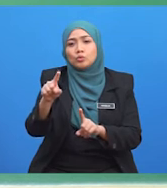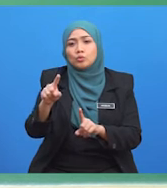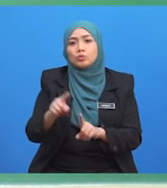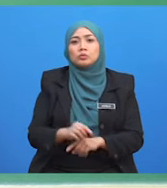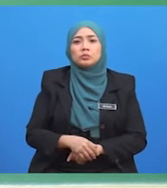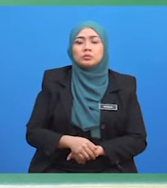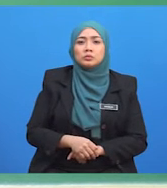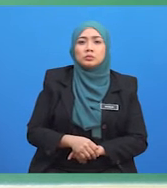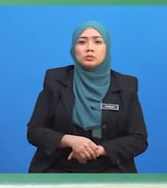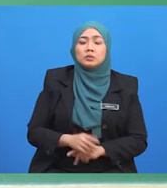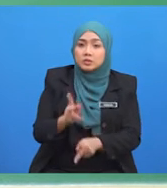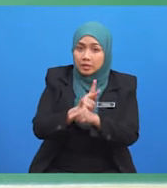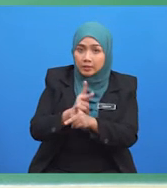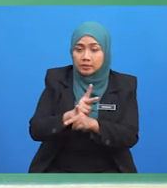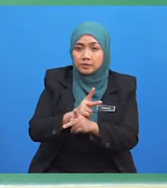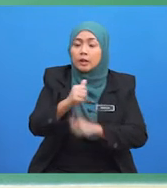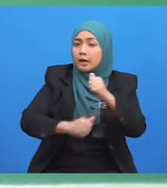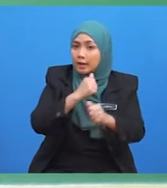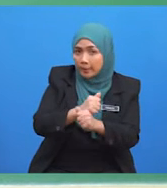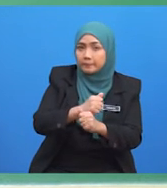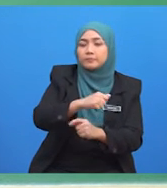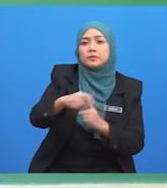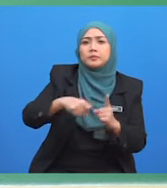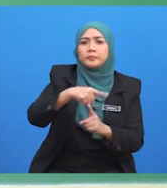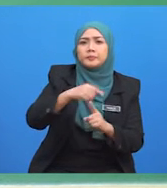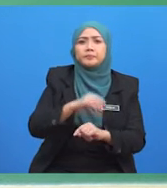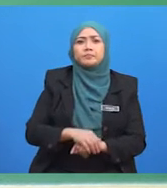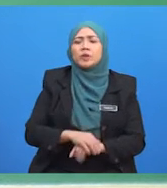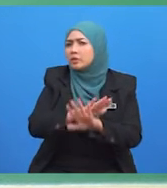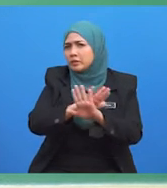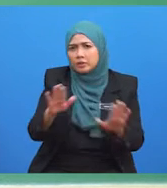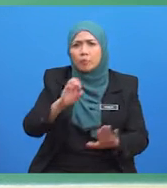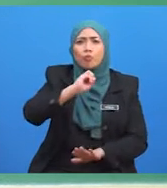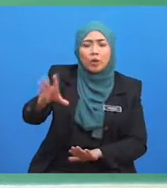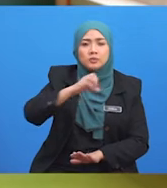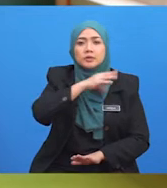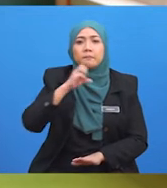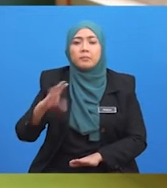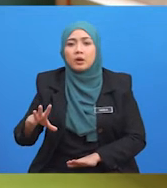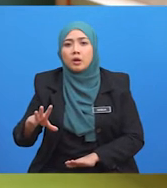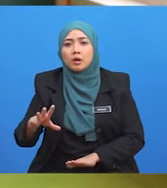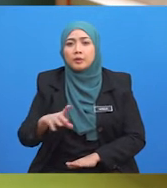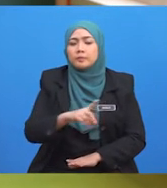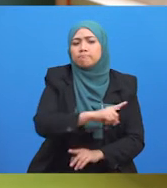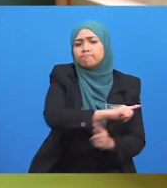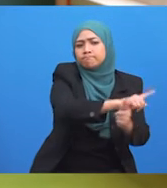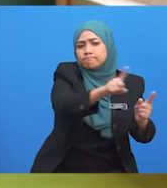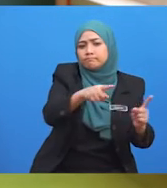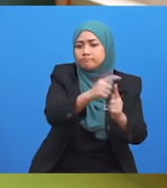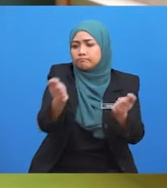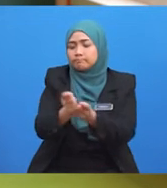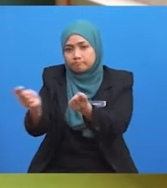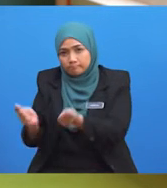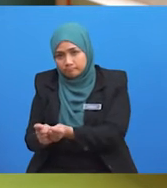tidak membuang sampah merata tempat. Apakah perasaan murid-murid apabila dapat